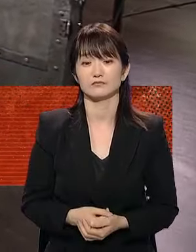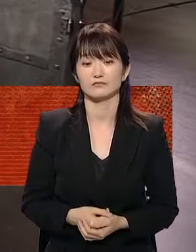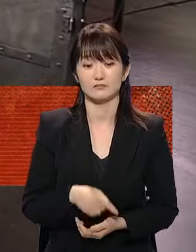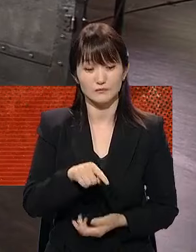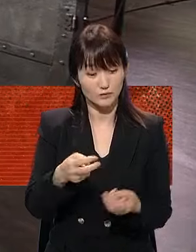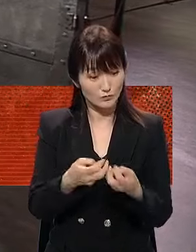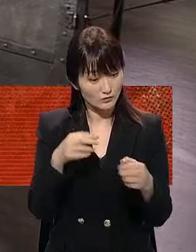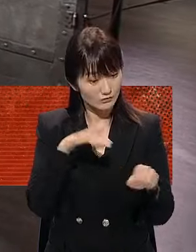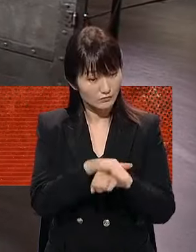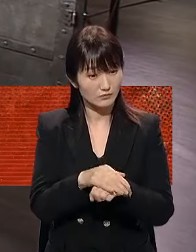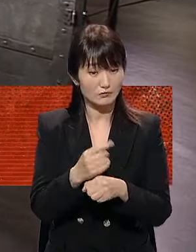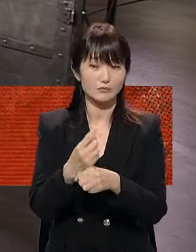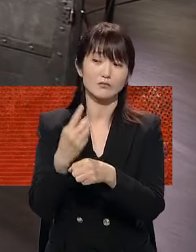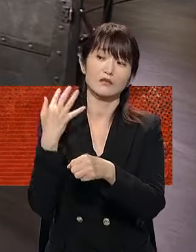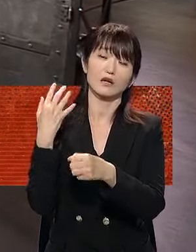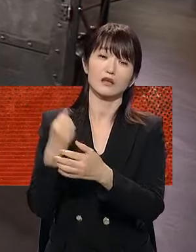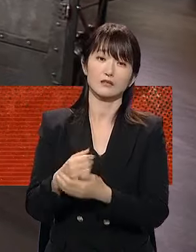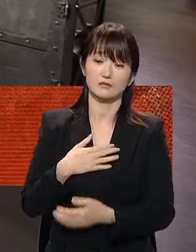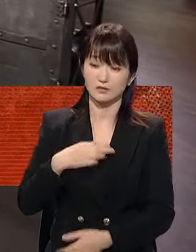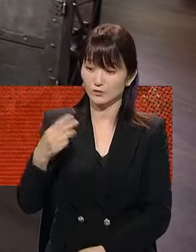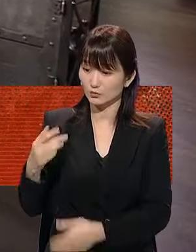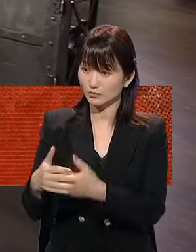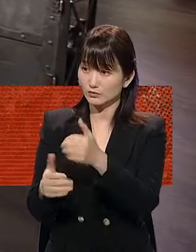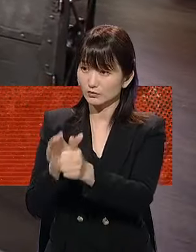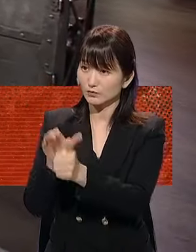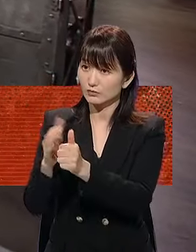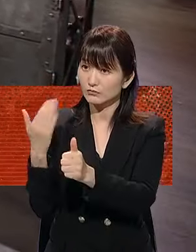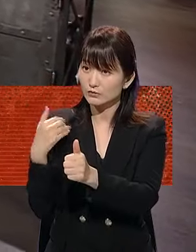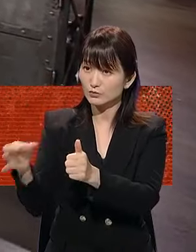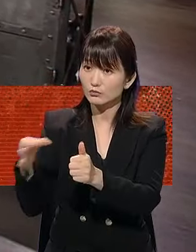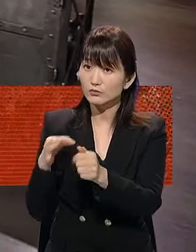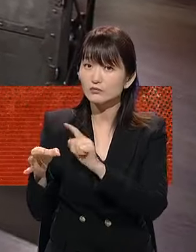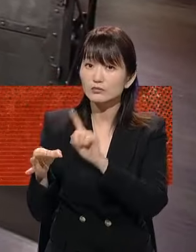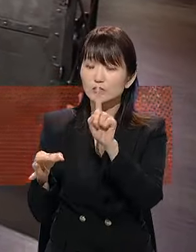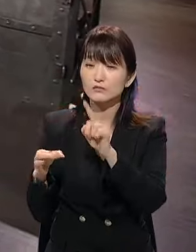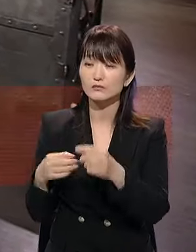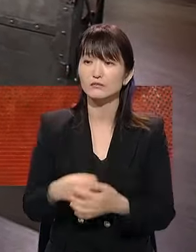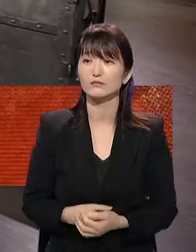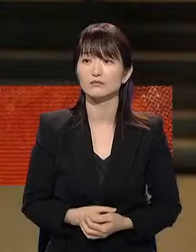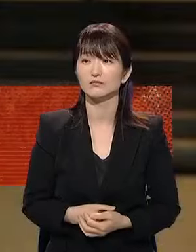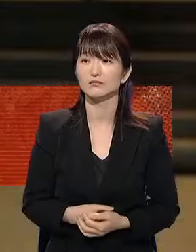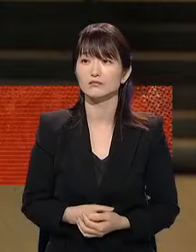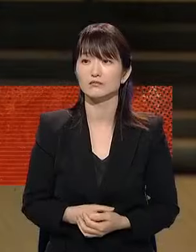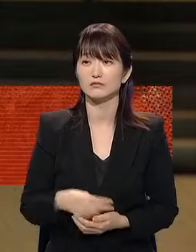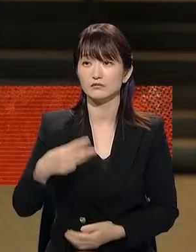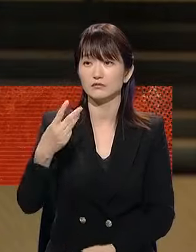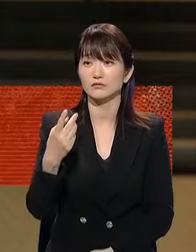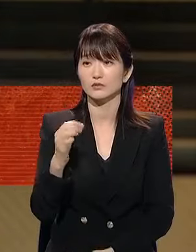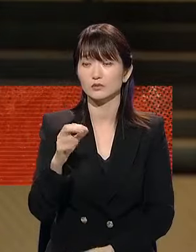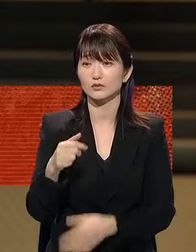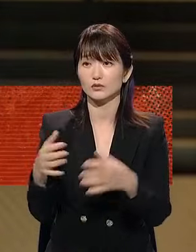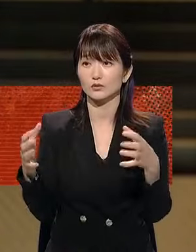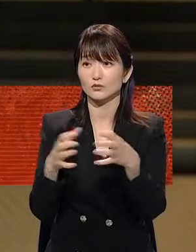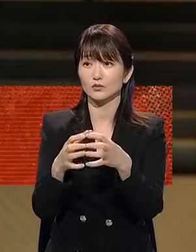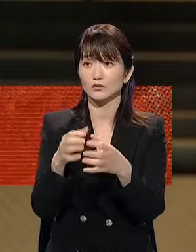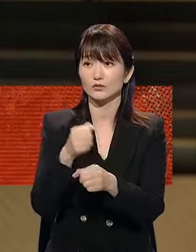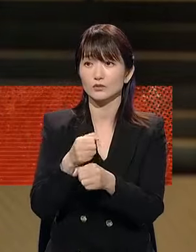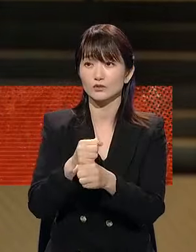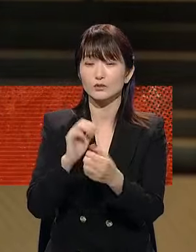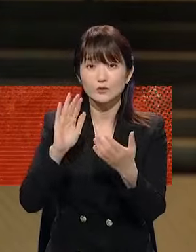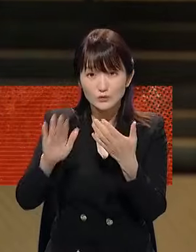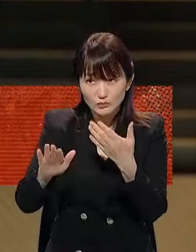년 전으로 거슬러 올라가 통장 되기 전에 했던 거 뭐 다 받아내면음 아니 근데 저 돈는 통장 모임이 만들어진 이후에 있는 일